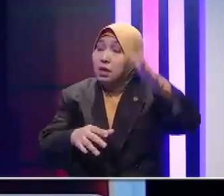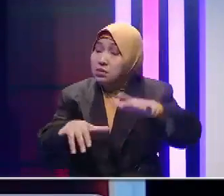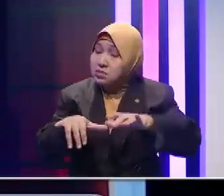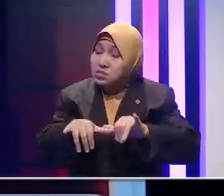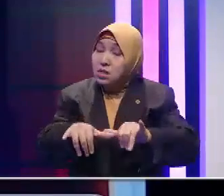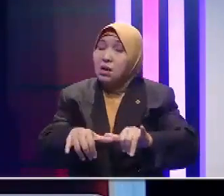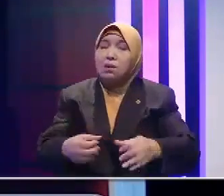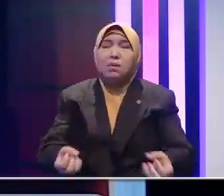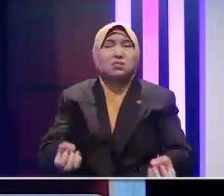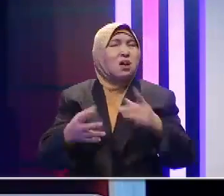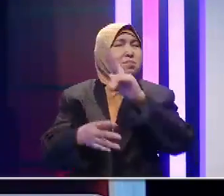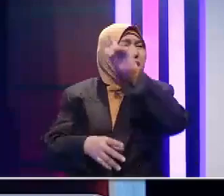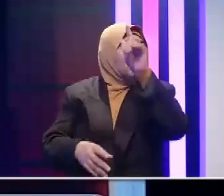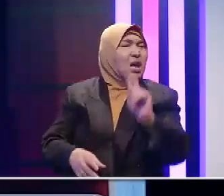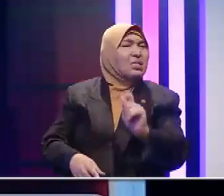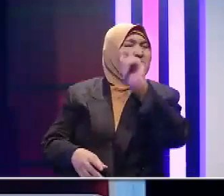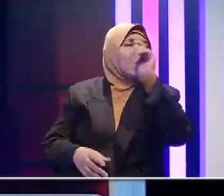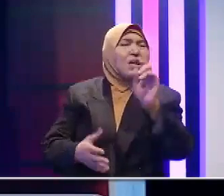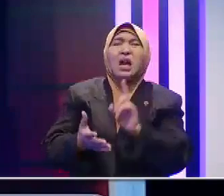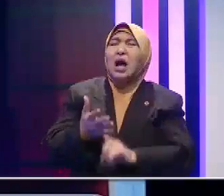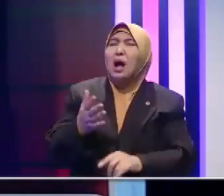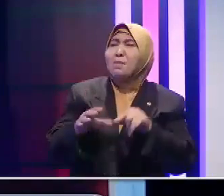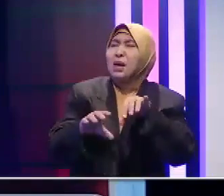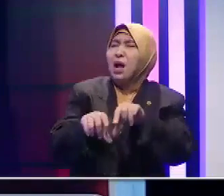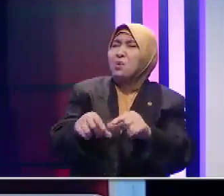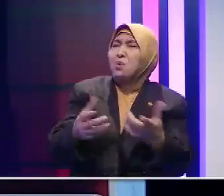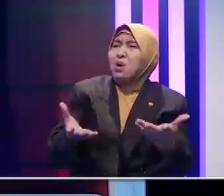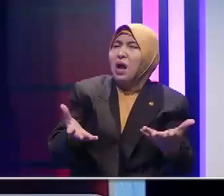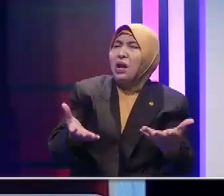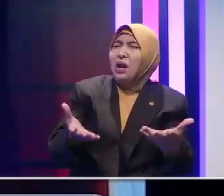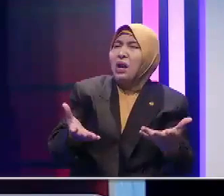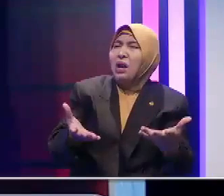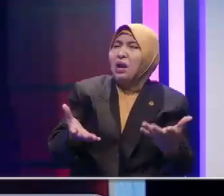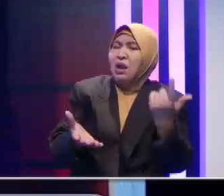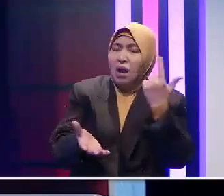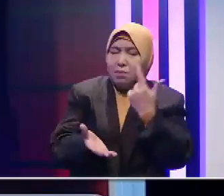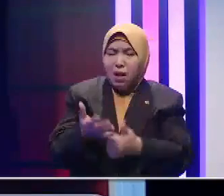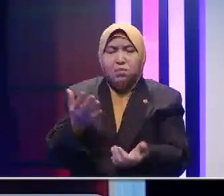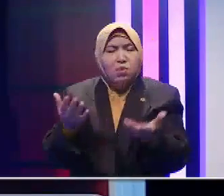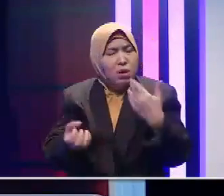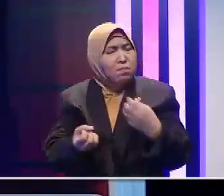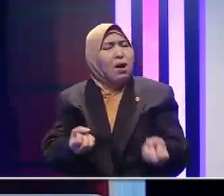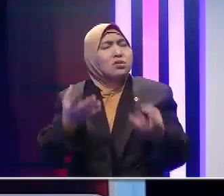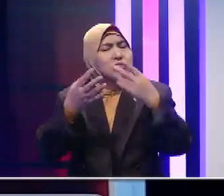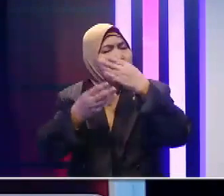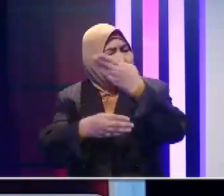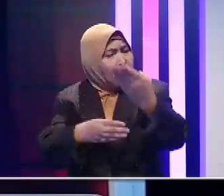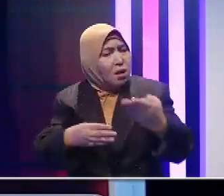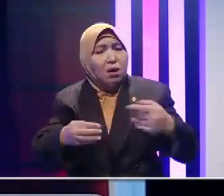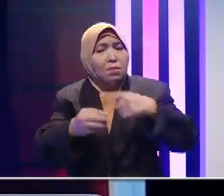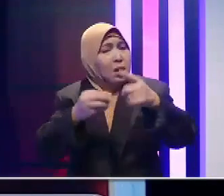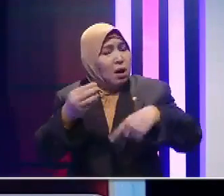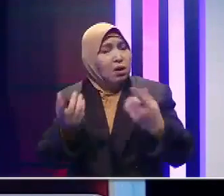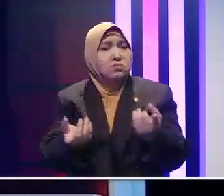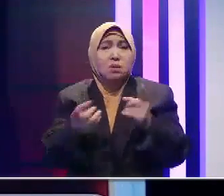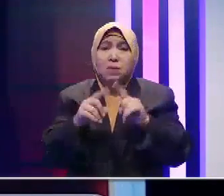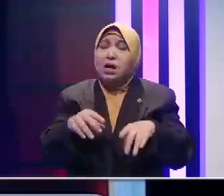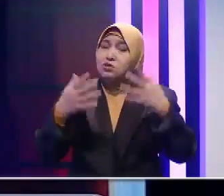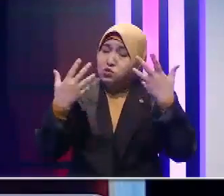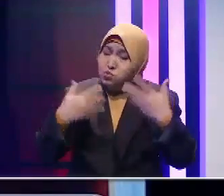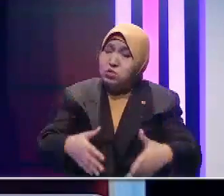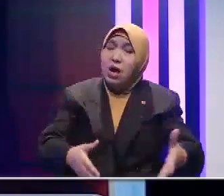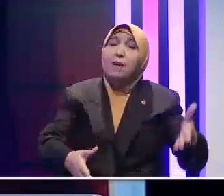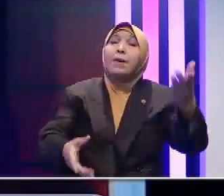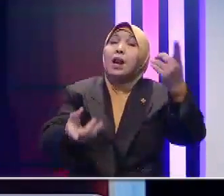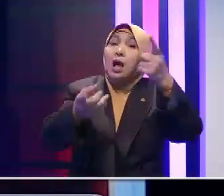yang tertanya-tanya apa yang benda ni dalam Quran, benda ni dalam Quran. Tapi mungkin banyak benda-benda yang sedang berlaku dan dah telah berlaku pun